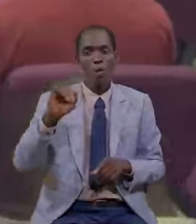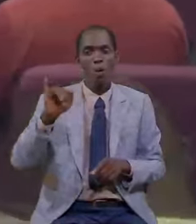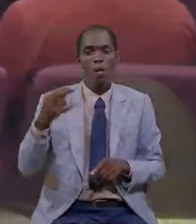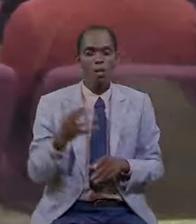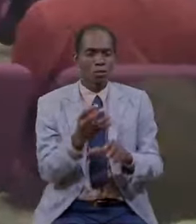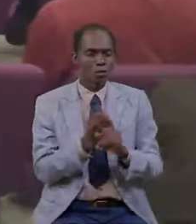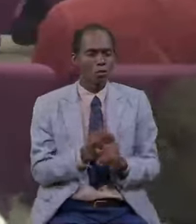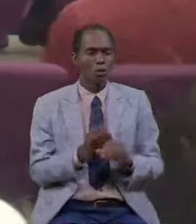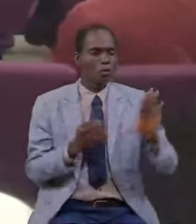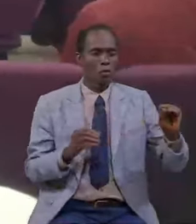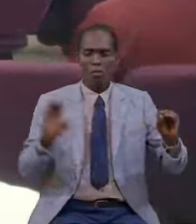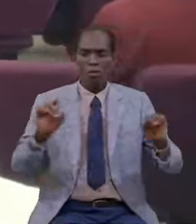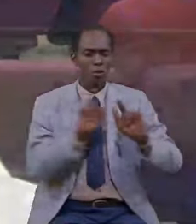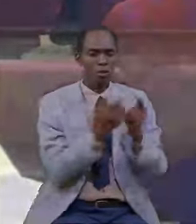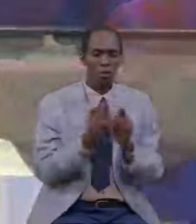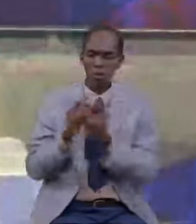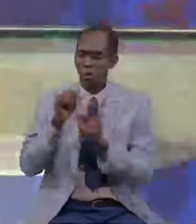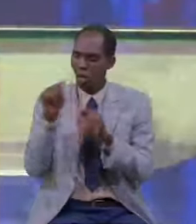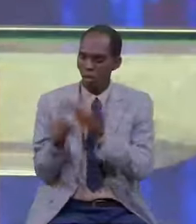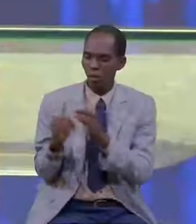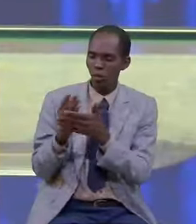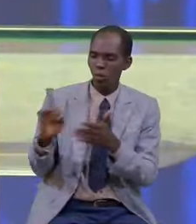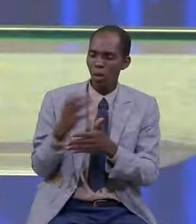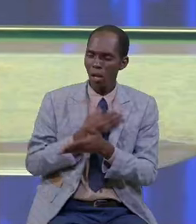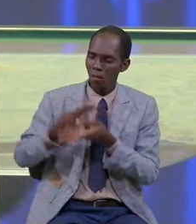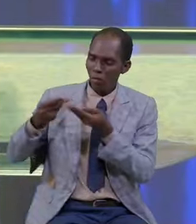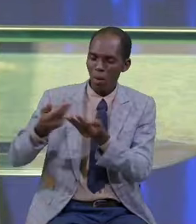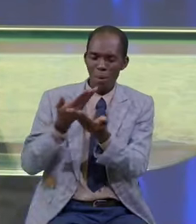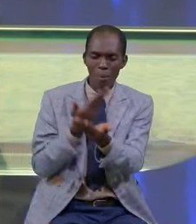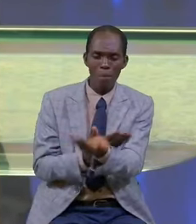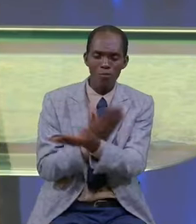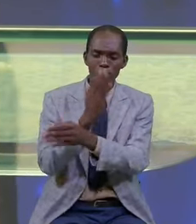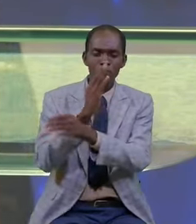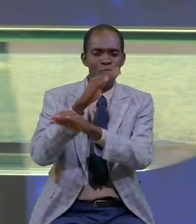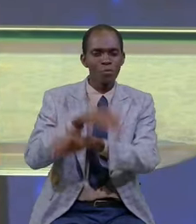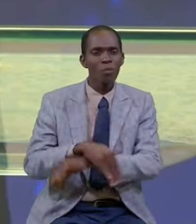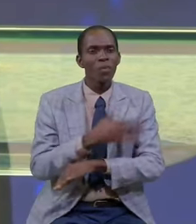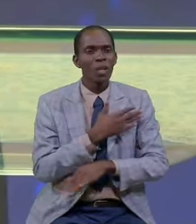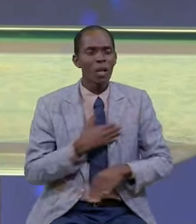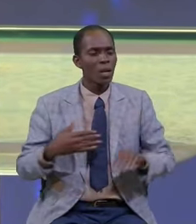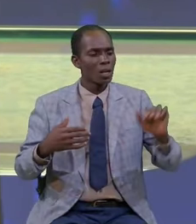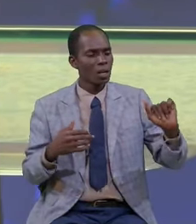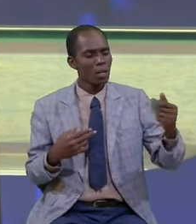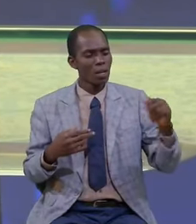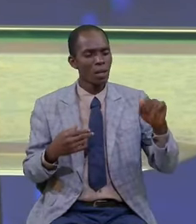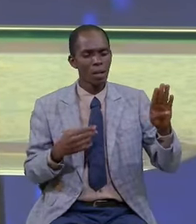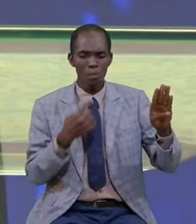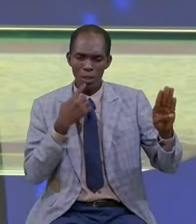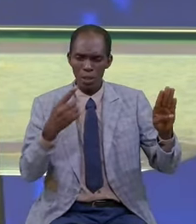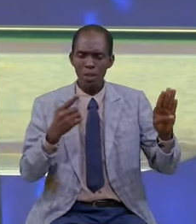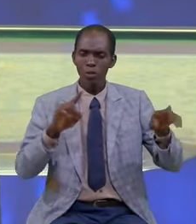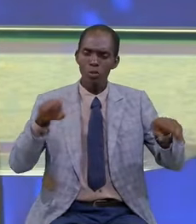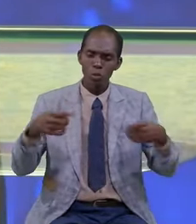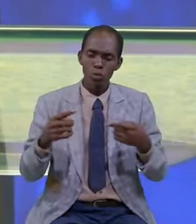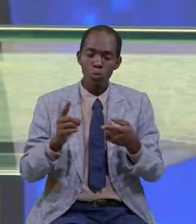une grotte et les nourrissait de pain et d'eau, jour et nuit. Et 5